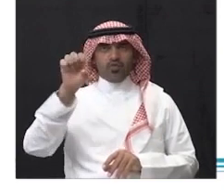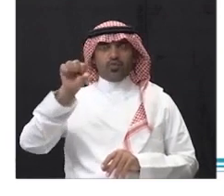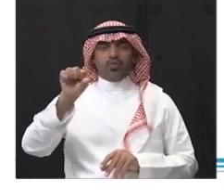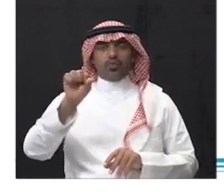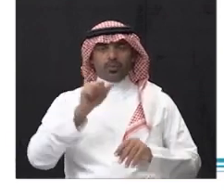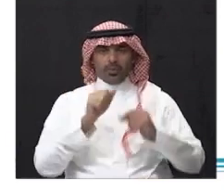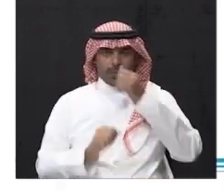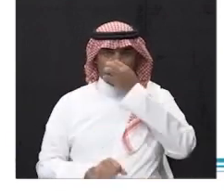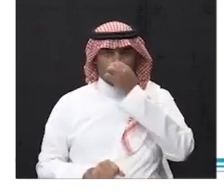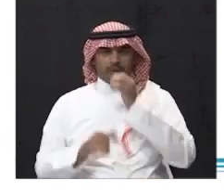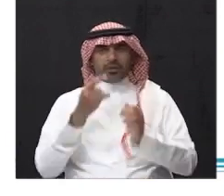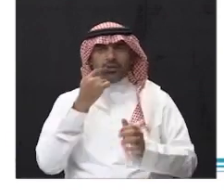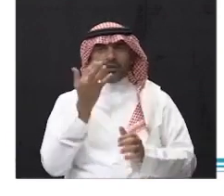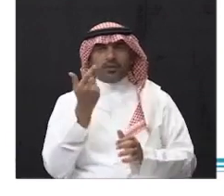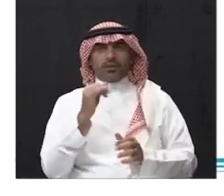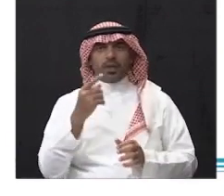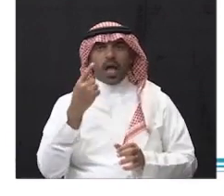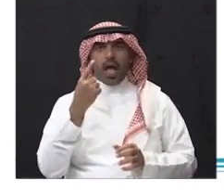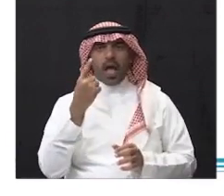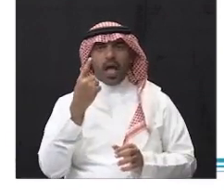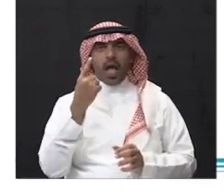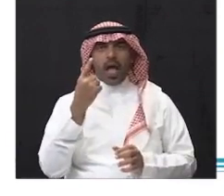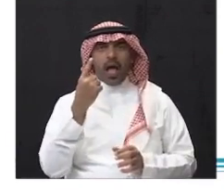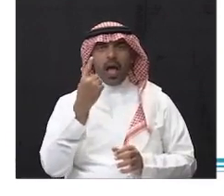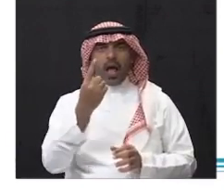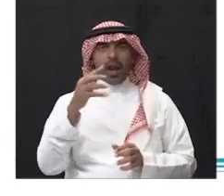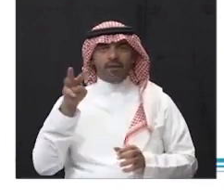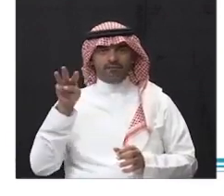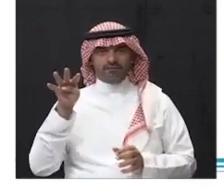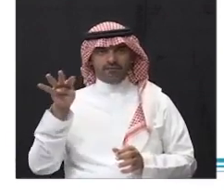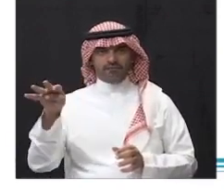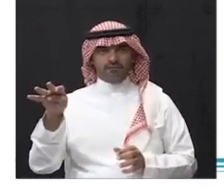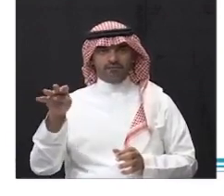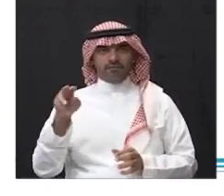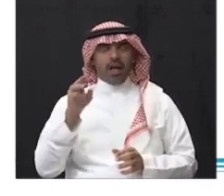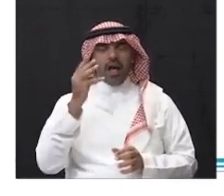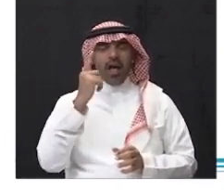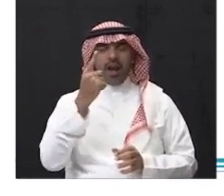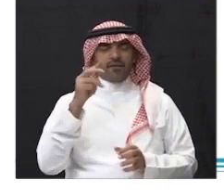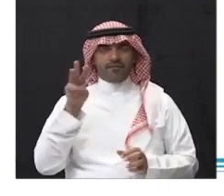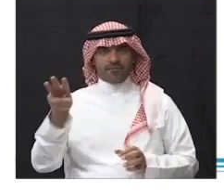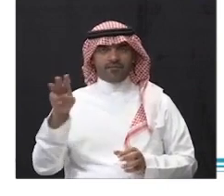فاسكو دا جاما من البحارة المسلمين، فسر ذلك.